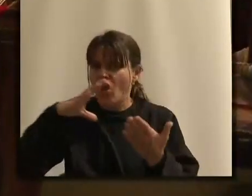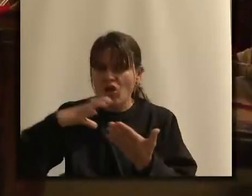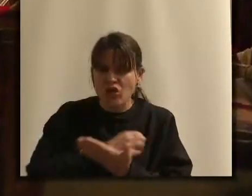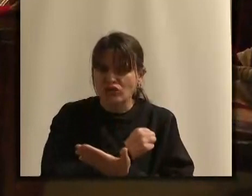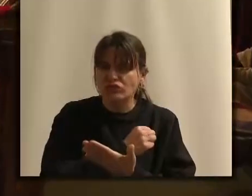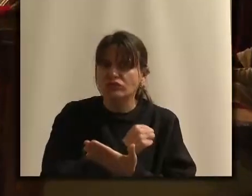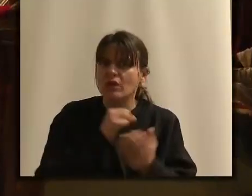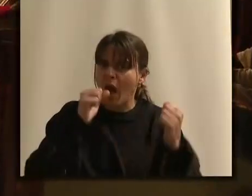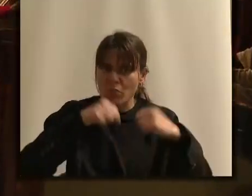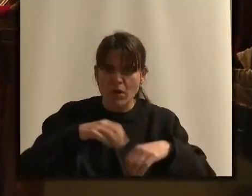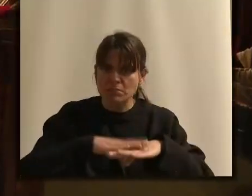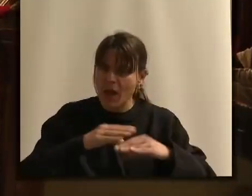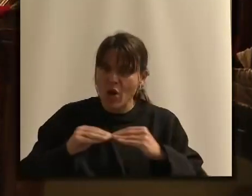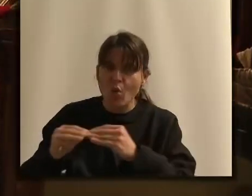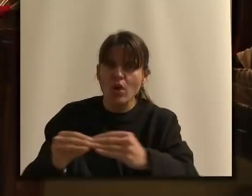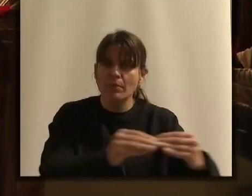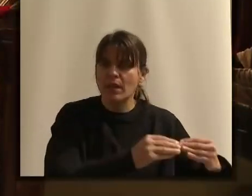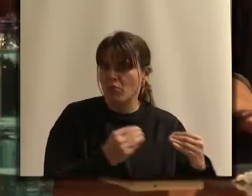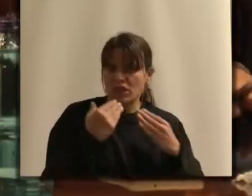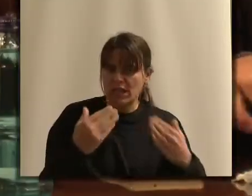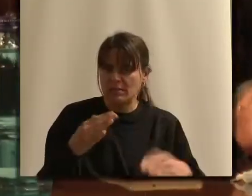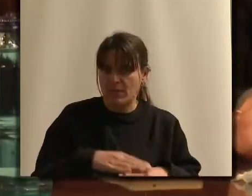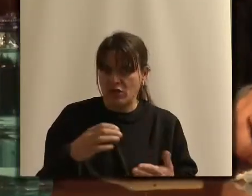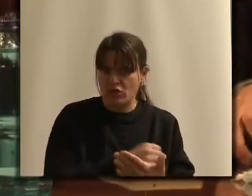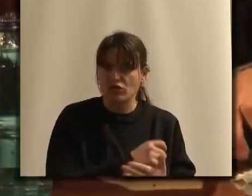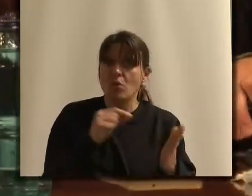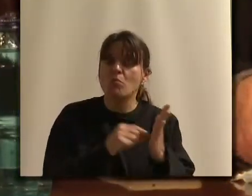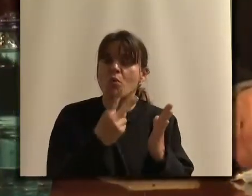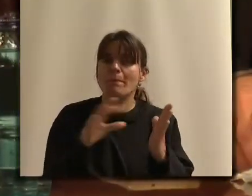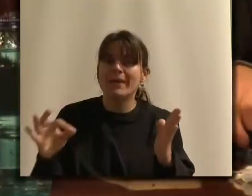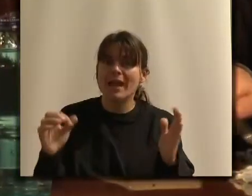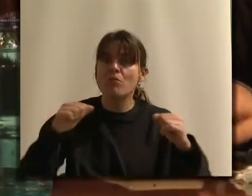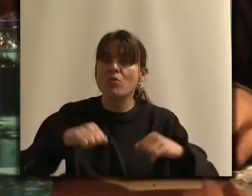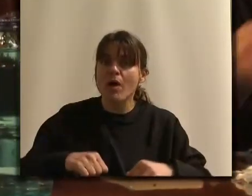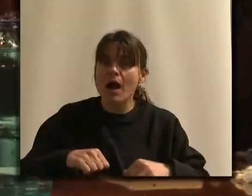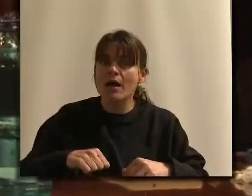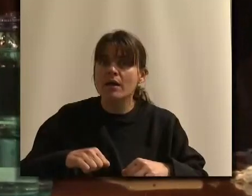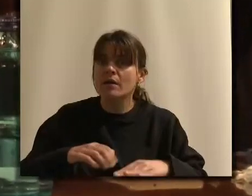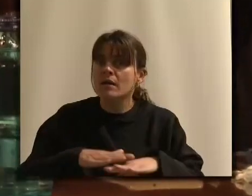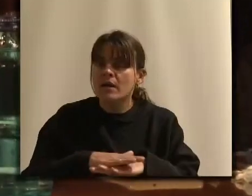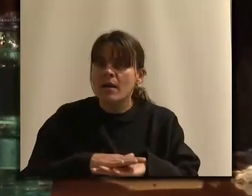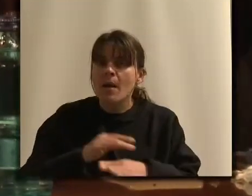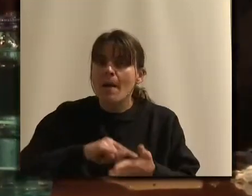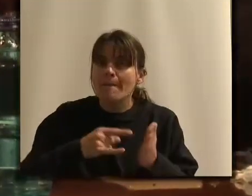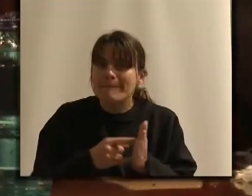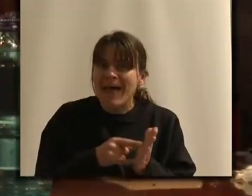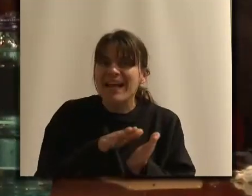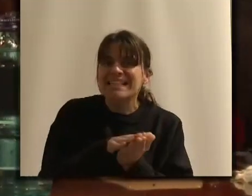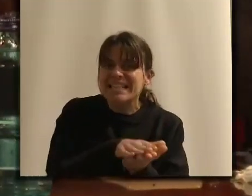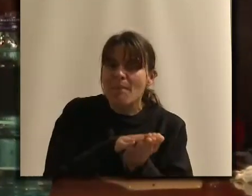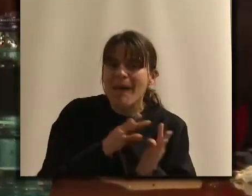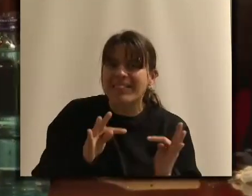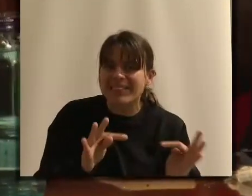per unanimitat. Moltes gràcies a tothom. I passem al punt 20, que seria aprovar definitivament el pla director del cementiri. Senyora